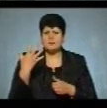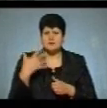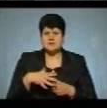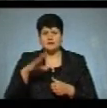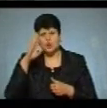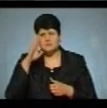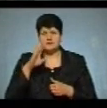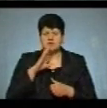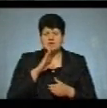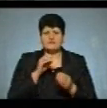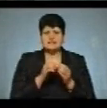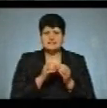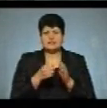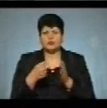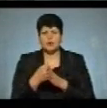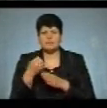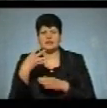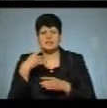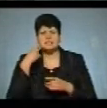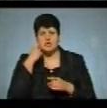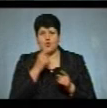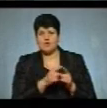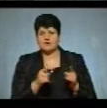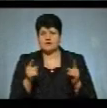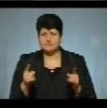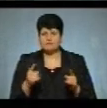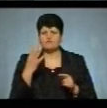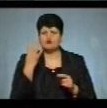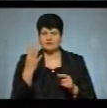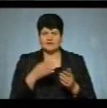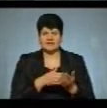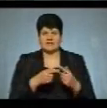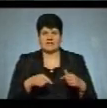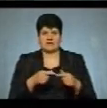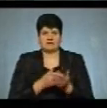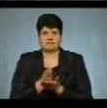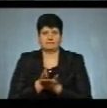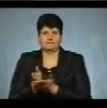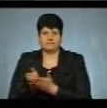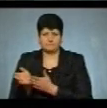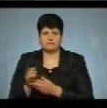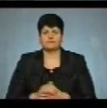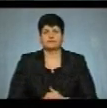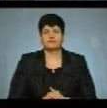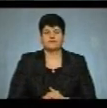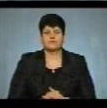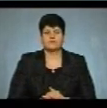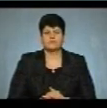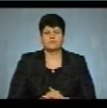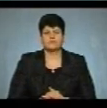дівчат від 10 до 15 років у 4 стилях, повідомила директор цієї школи Катерина Барабаш.